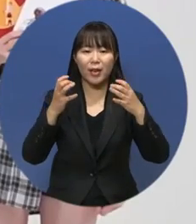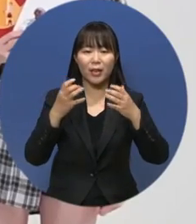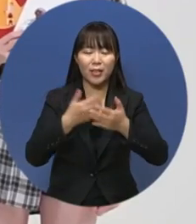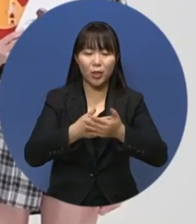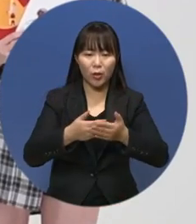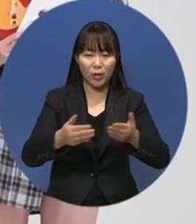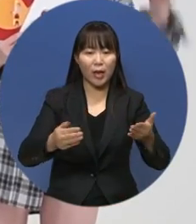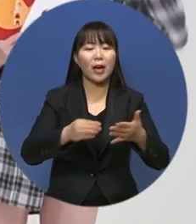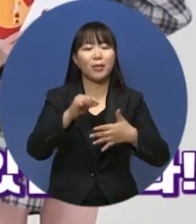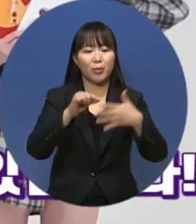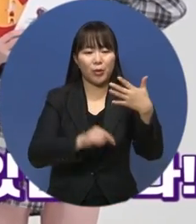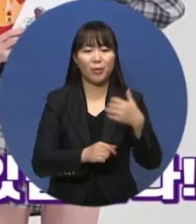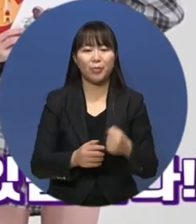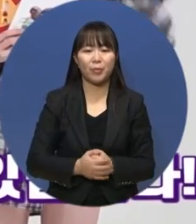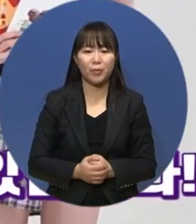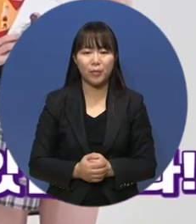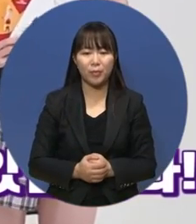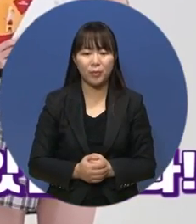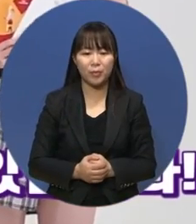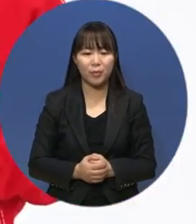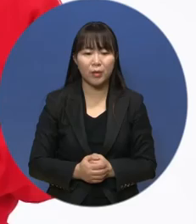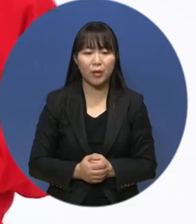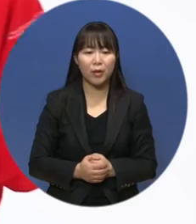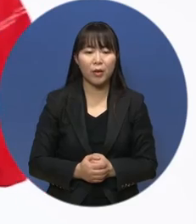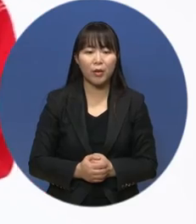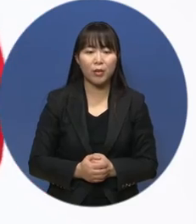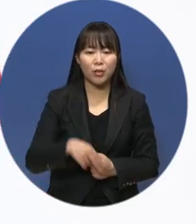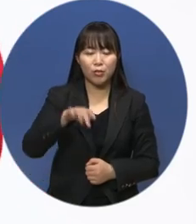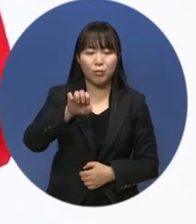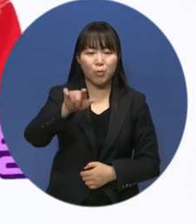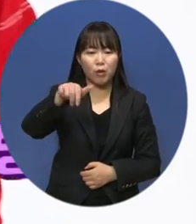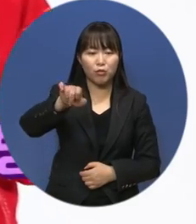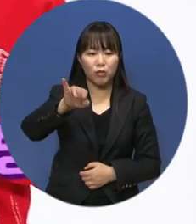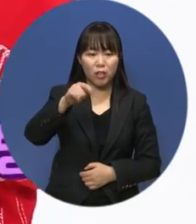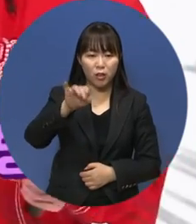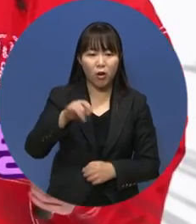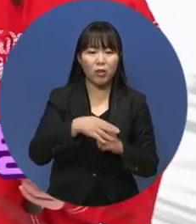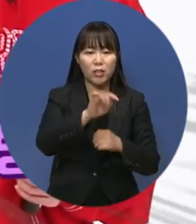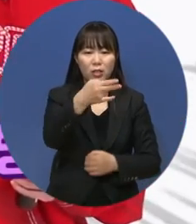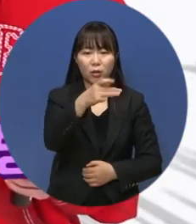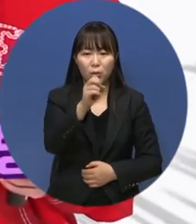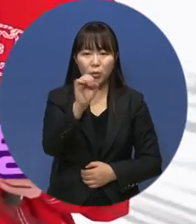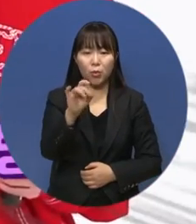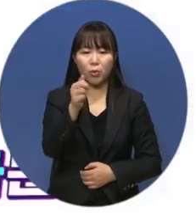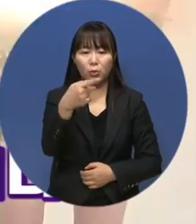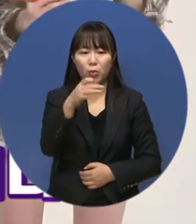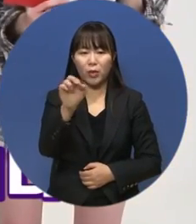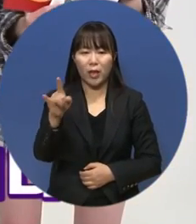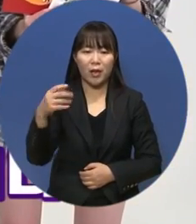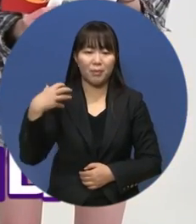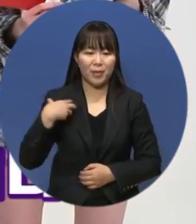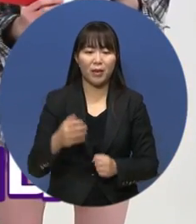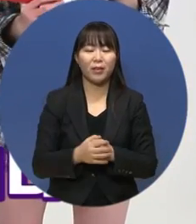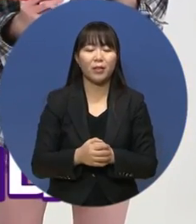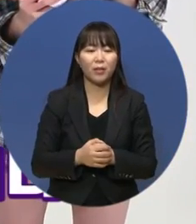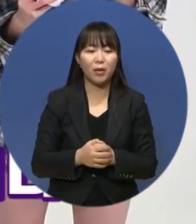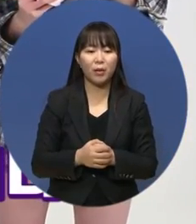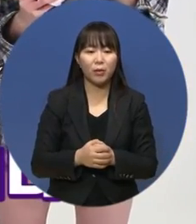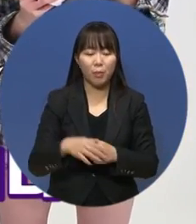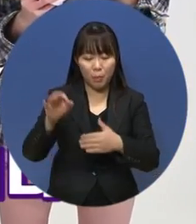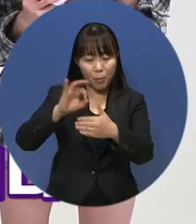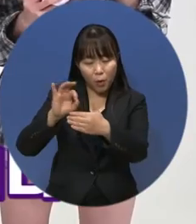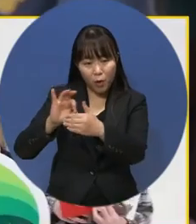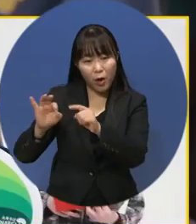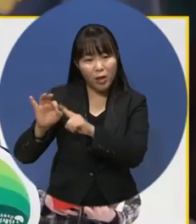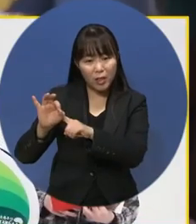프로그램 입니다 진행 은 그룹 슈퍼주니어의 신동과 동해가 봤습니다 초록우산 은 모금된